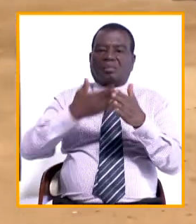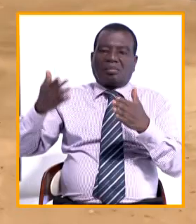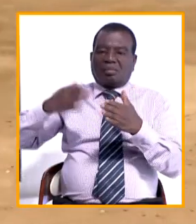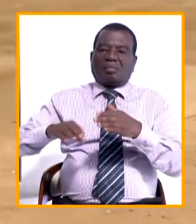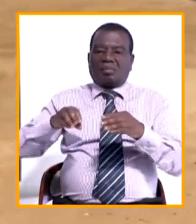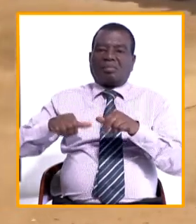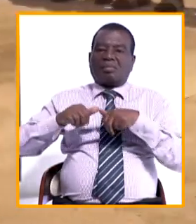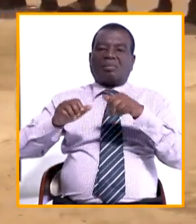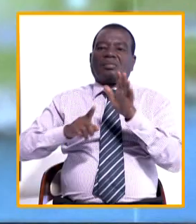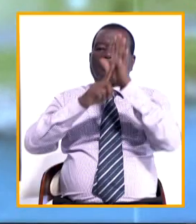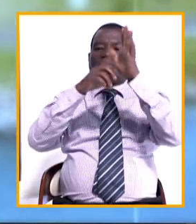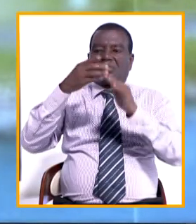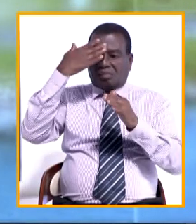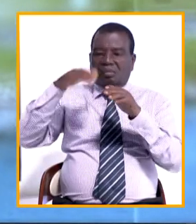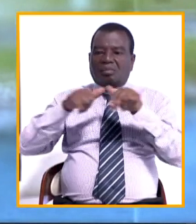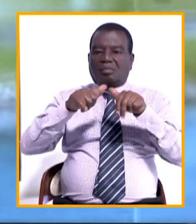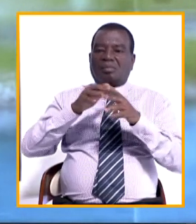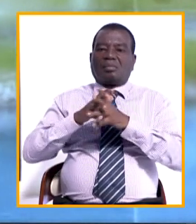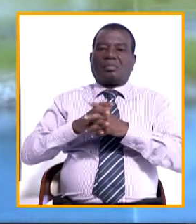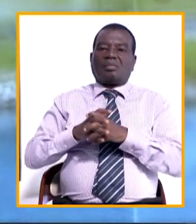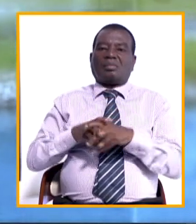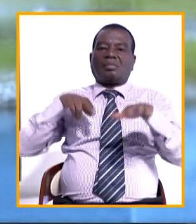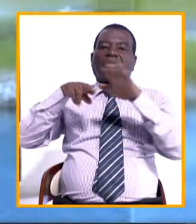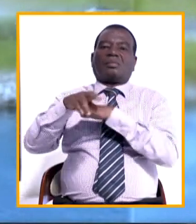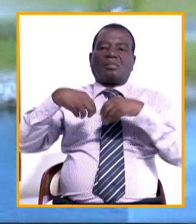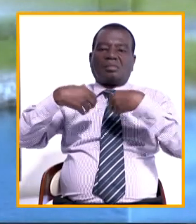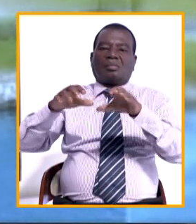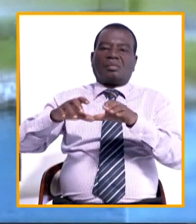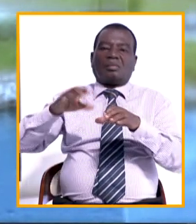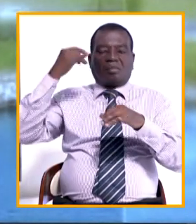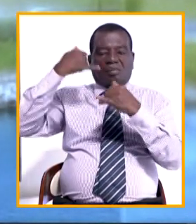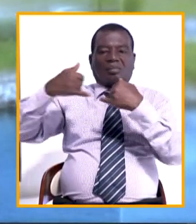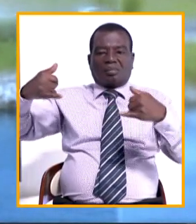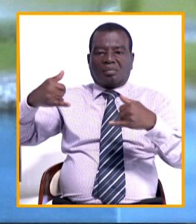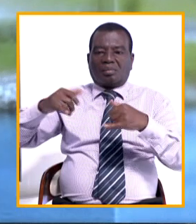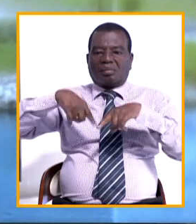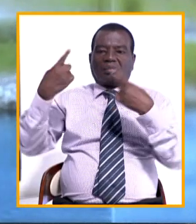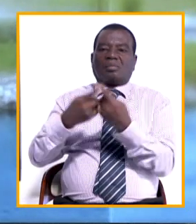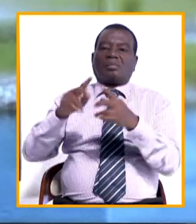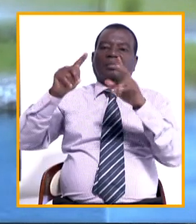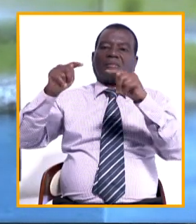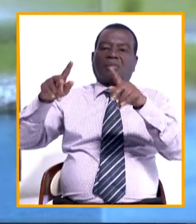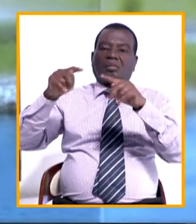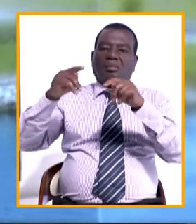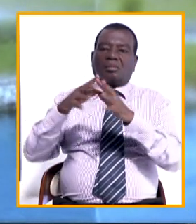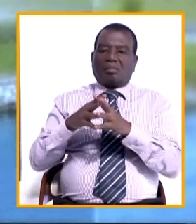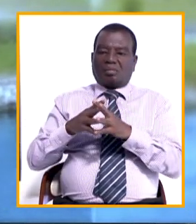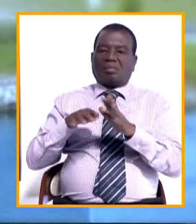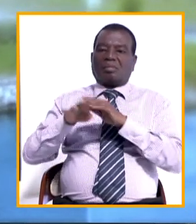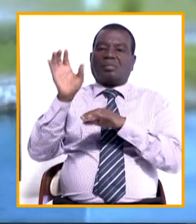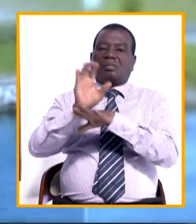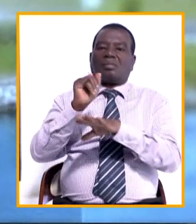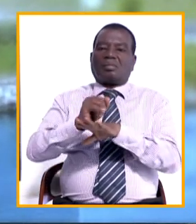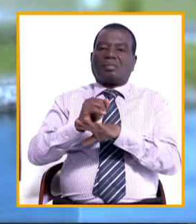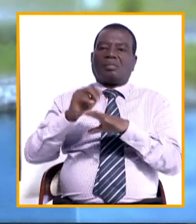leur savoir-faire. C'est la rentrée des classes pour les chaînes du groupe RTI, leader de l'audiovisuel en Côte